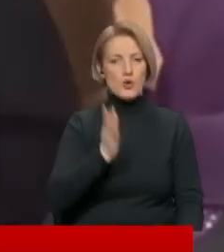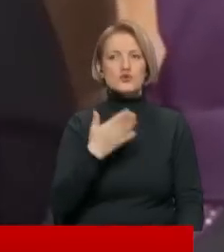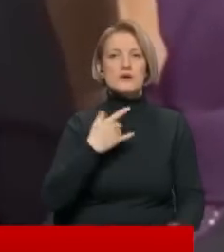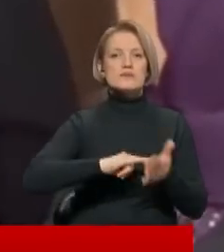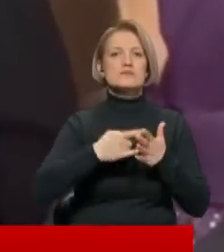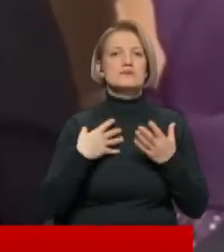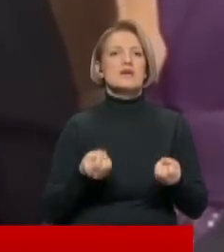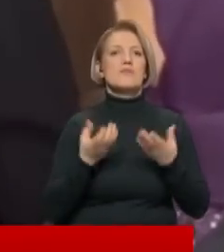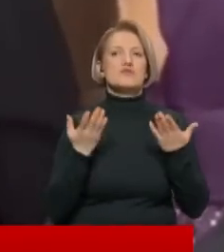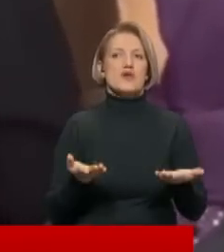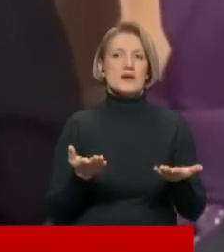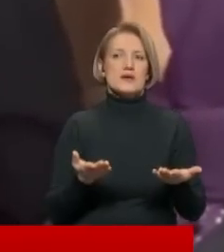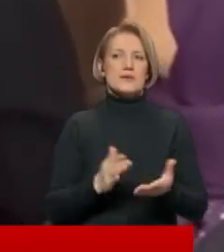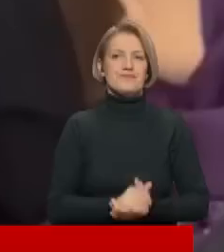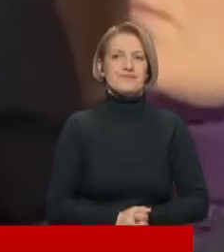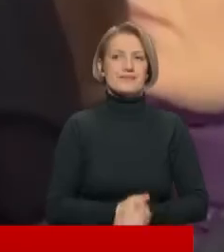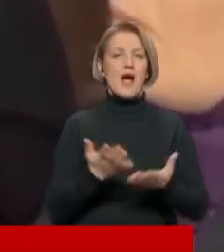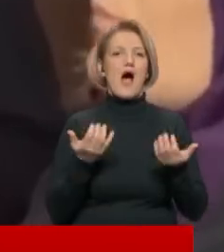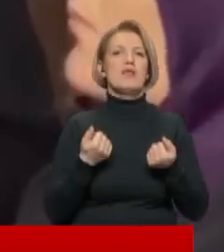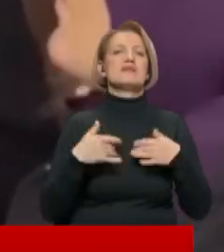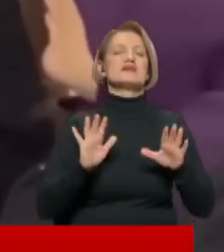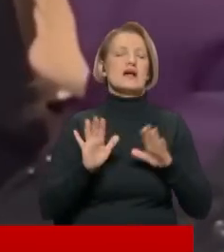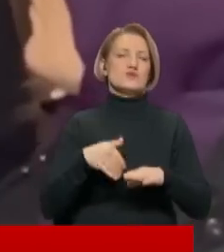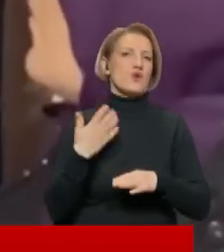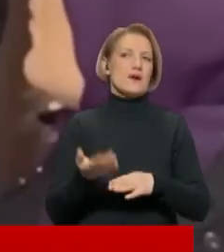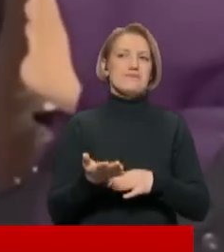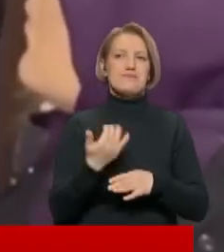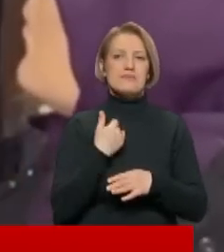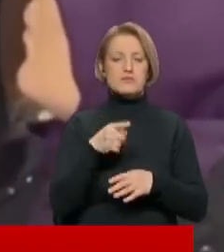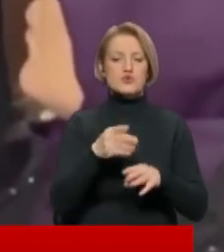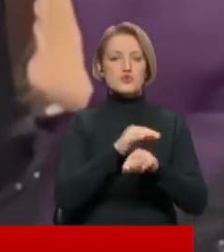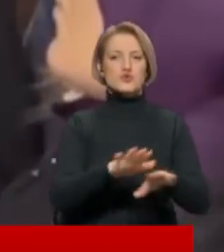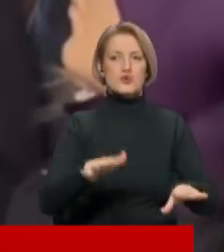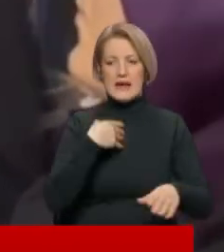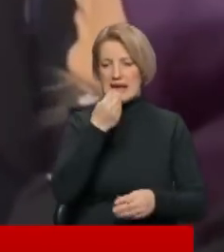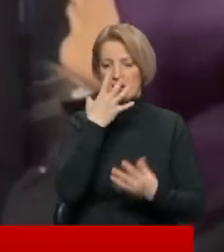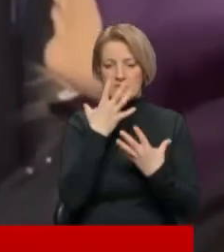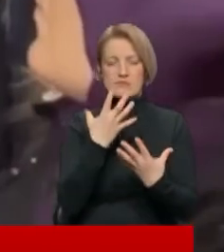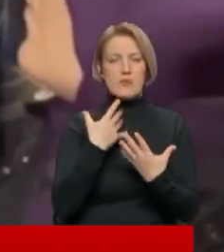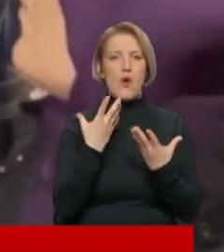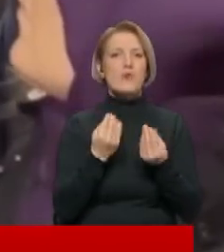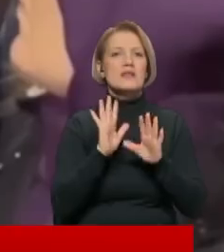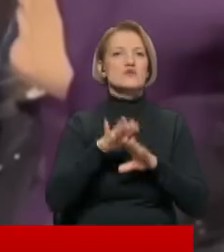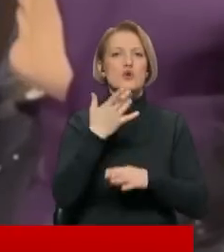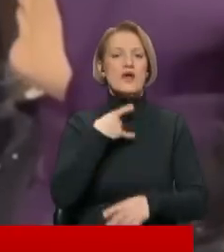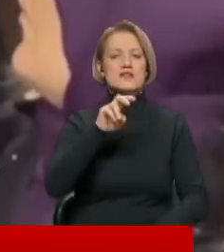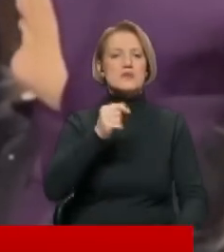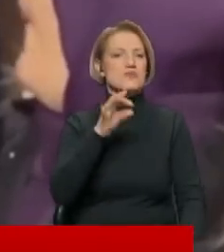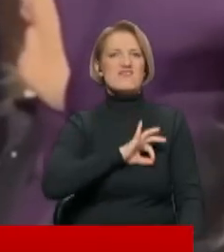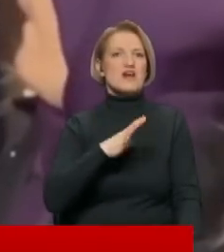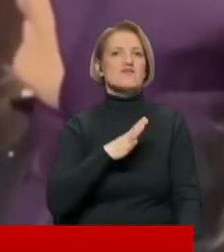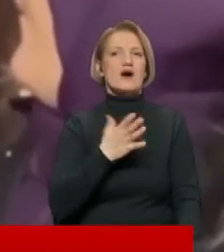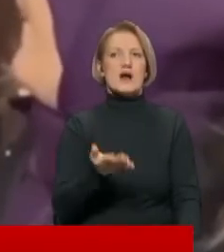Oysa ben geçim yapamayacağım ki alamadıktan sonra alamadıktan sonra beslemedikten sonra ben Keşke